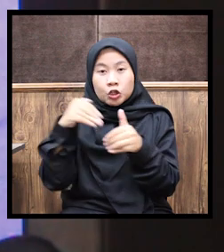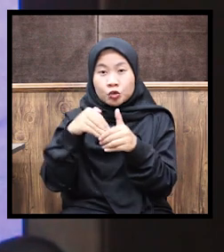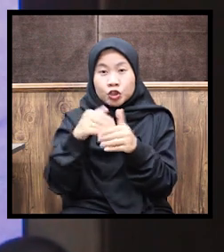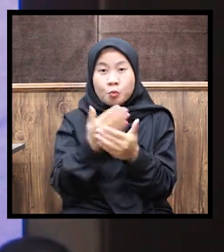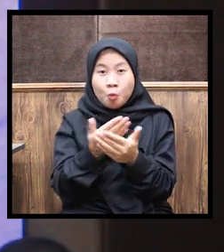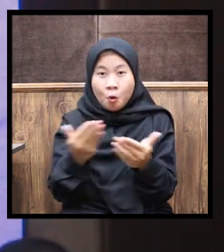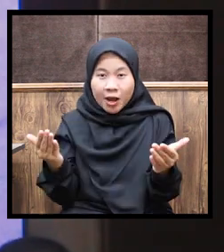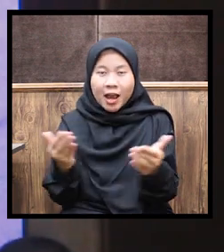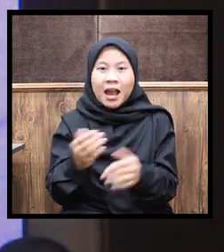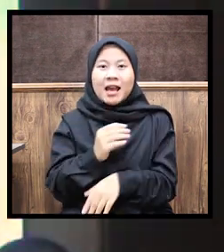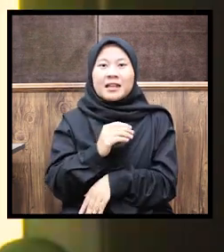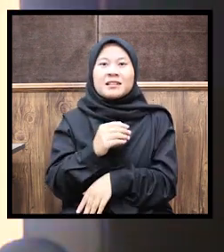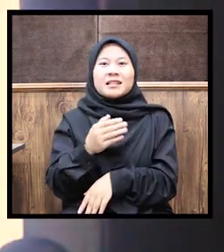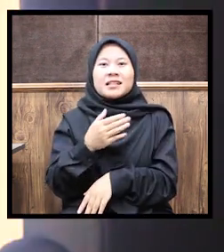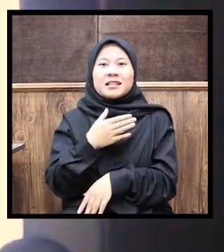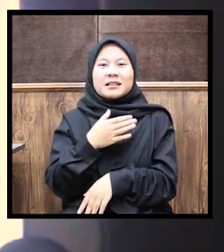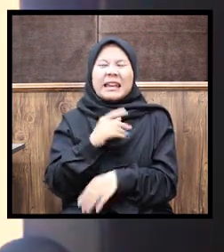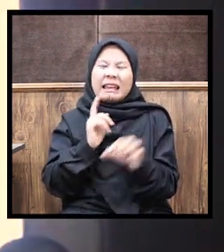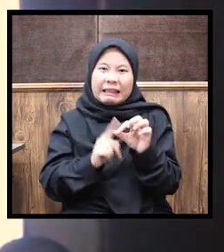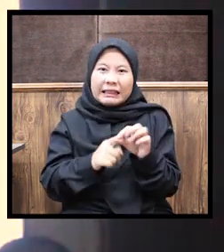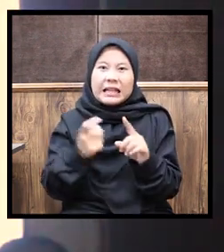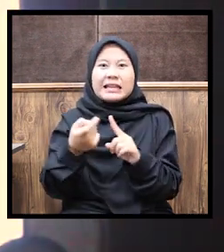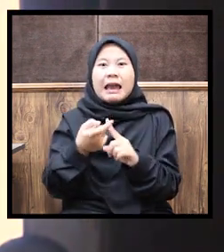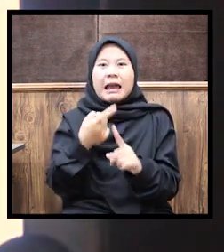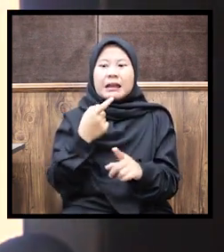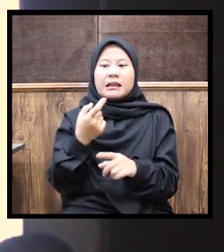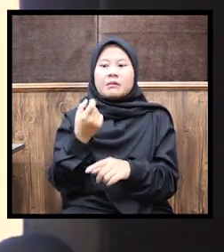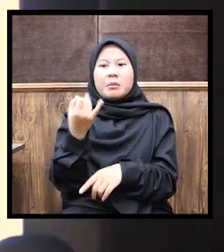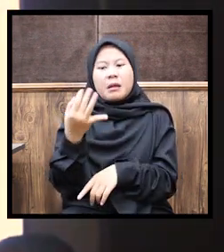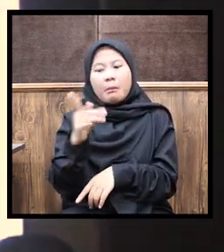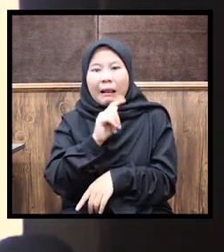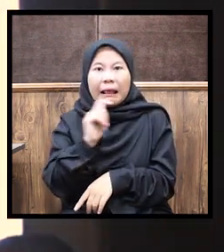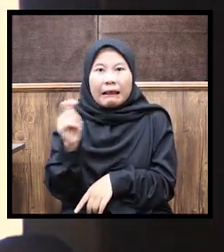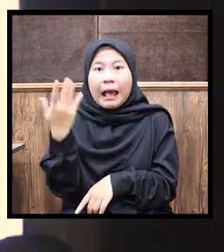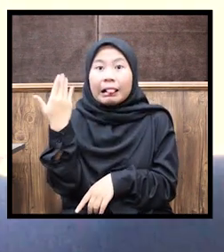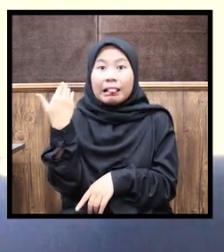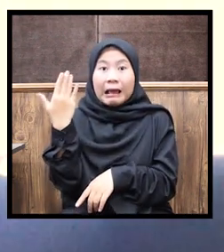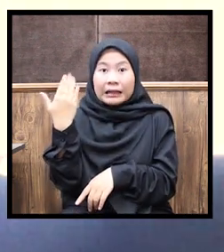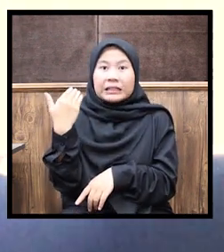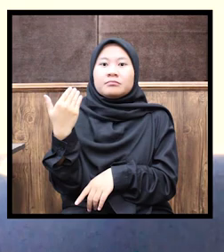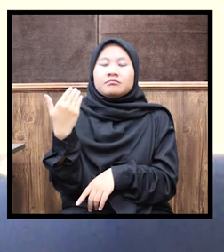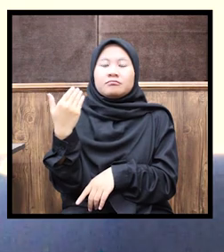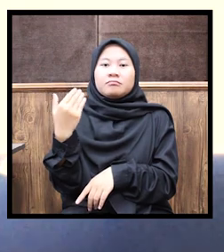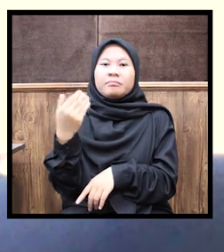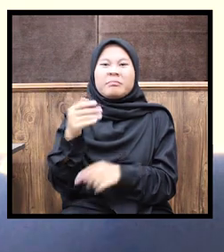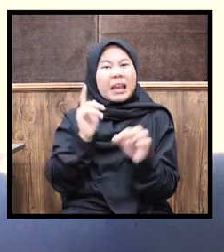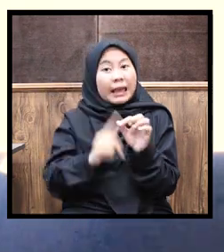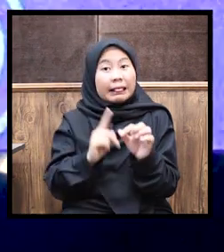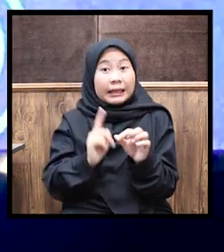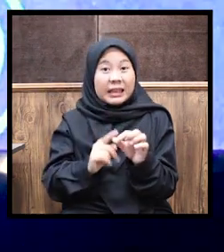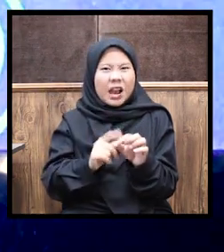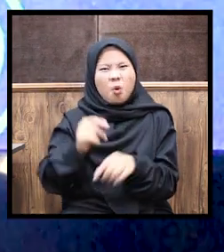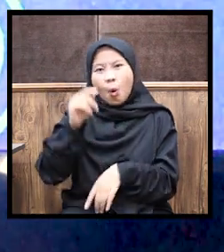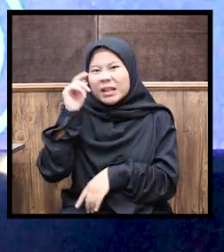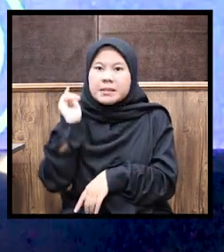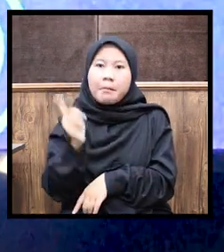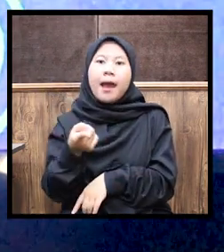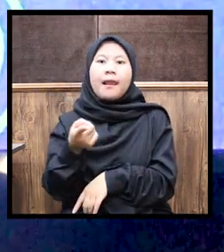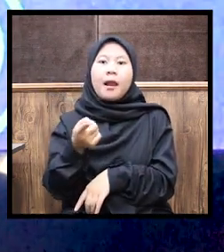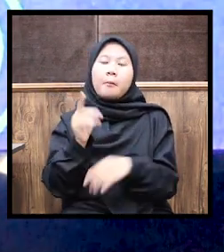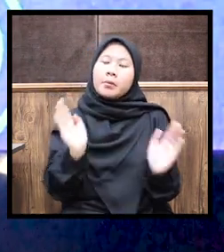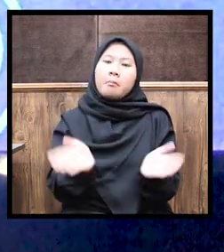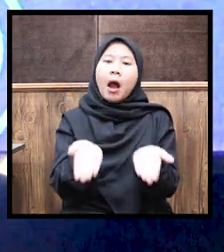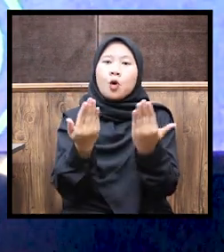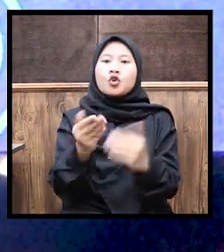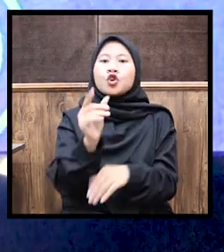beberapa pertanyaan yang tadi kita diskusikan bahwa ee kewajiban untuk membentuk wld